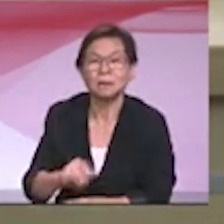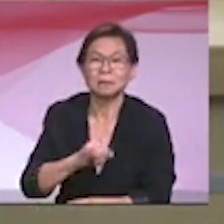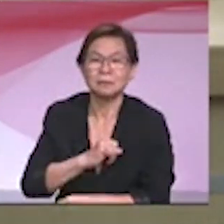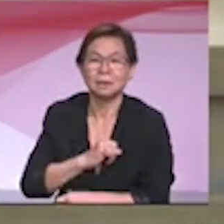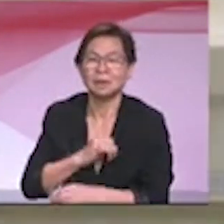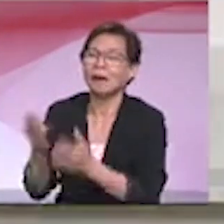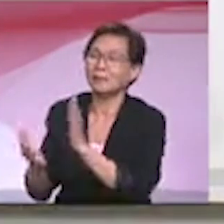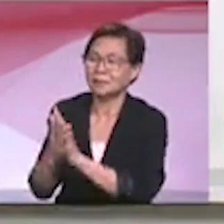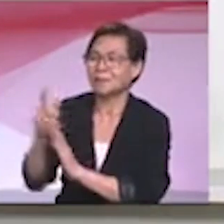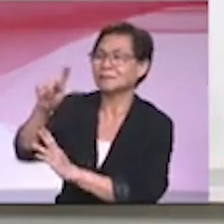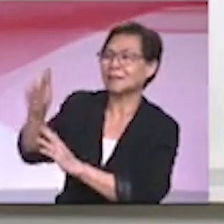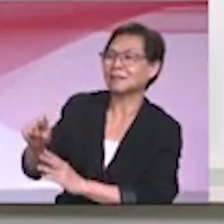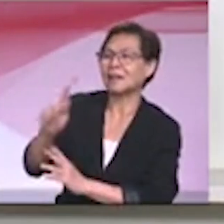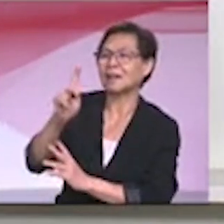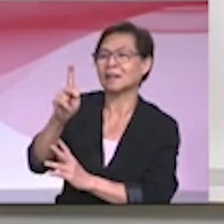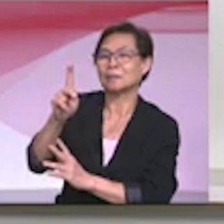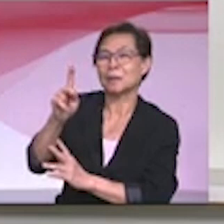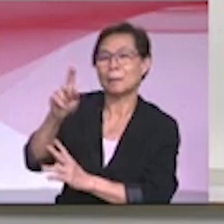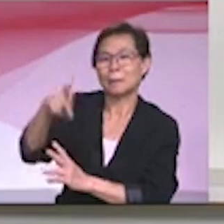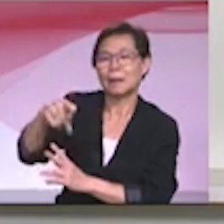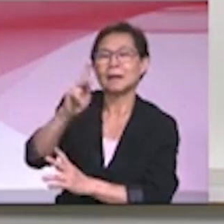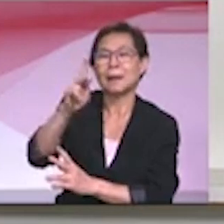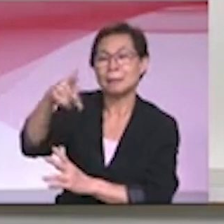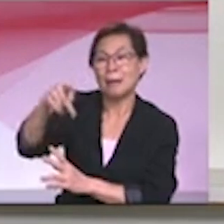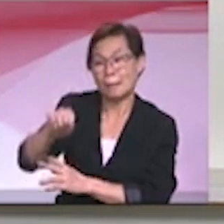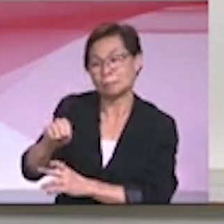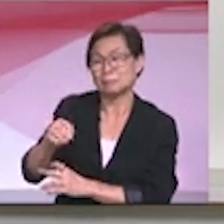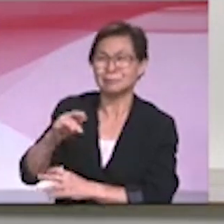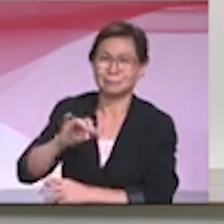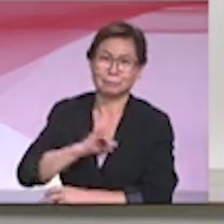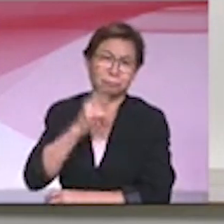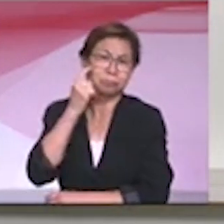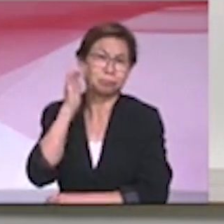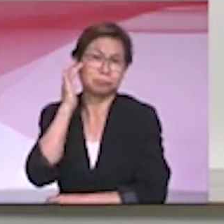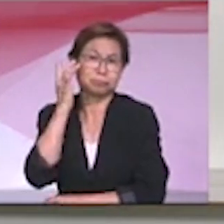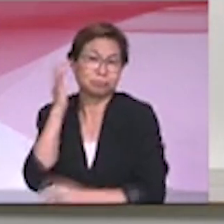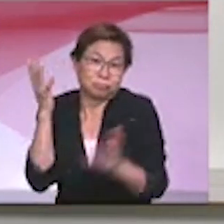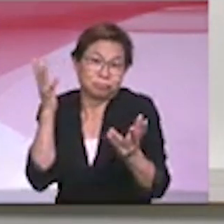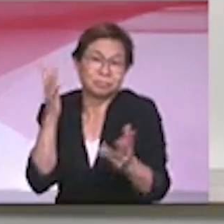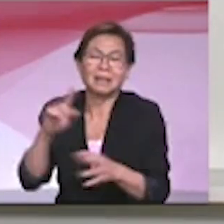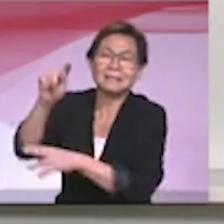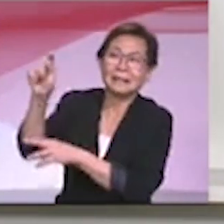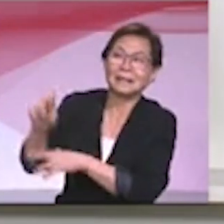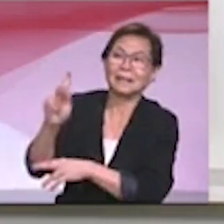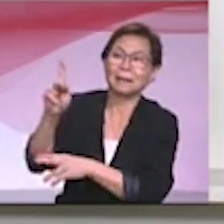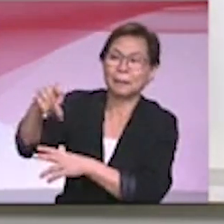Saya akan rujuk kepada Kementerian Pendidikan sebab saya pun tidak tahu perkara ini. Ya, saya akan rujuk.